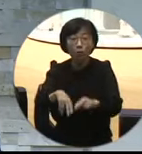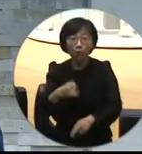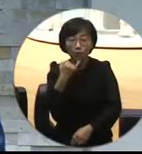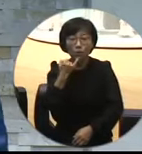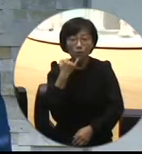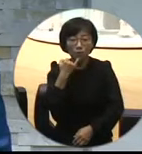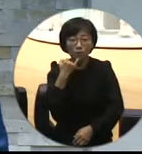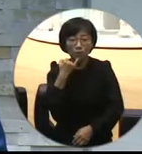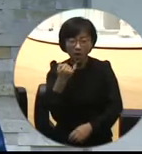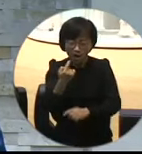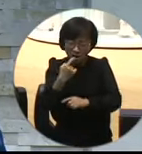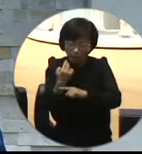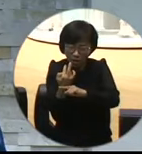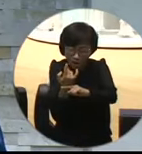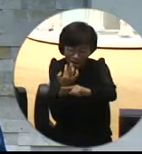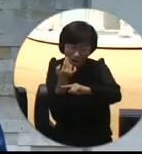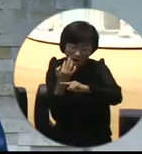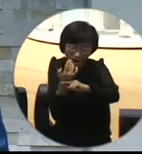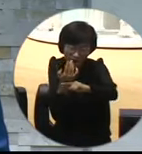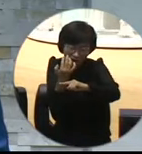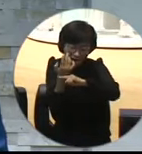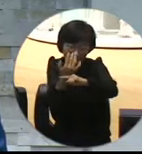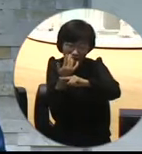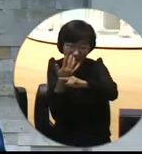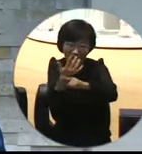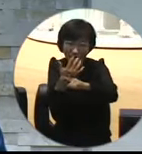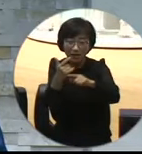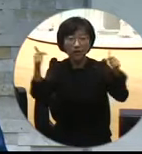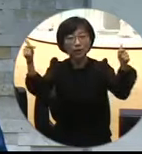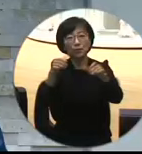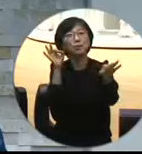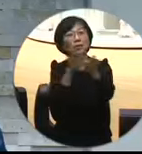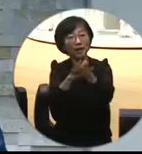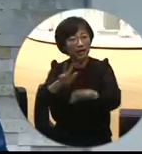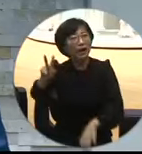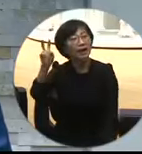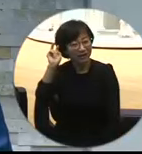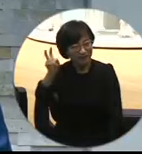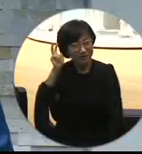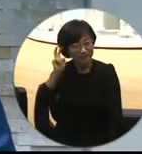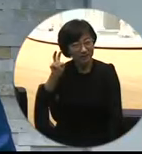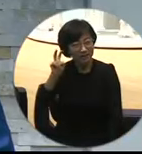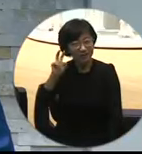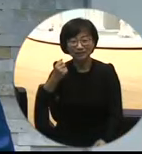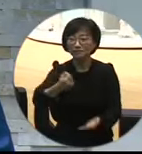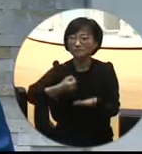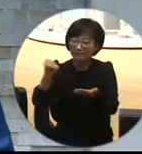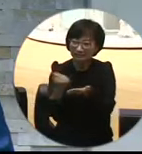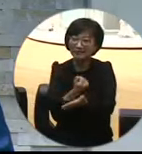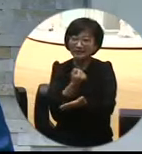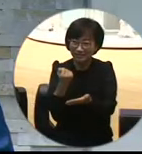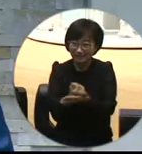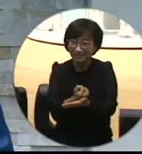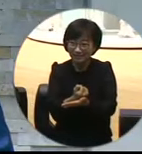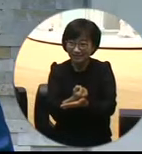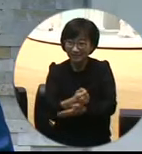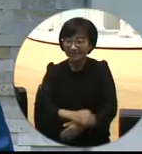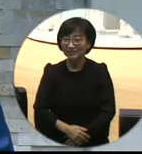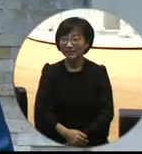촛불 집회도 없어지지 않았겠나라는 그러한 아쉬운 생각을